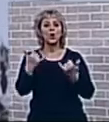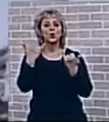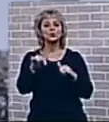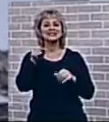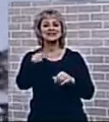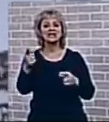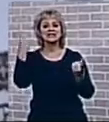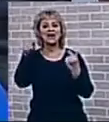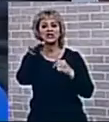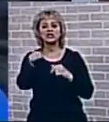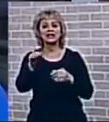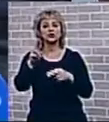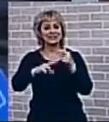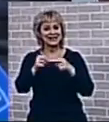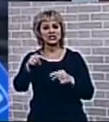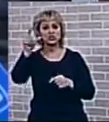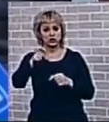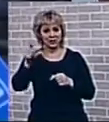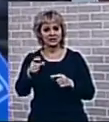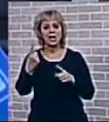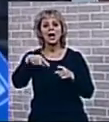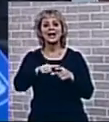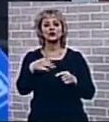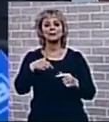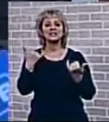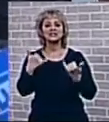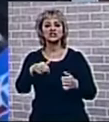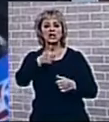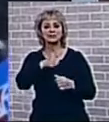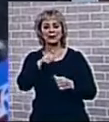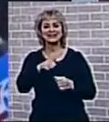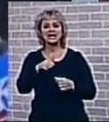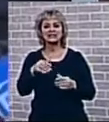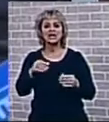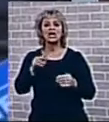Удивительное творение человечества, которое мы сейчас пытаемся